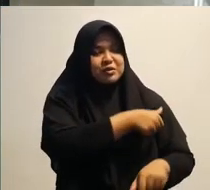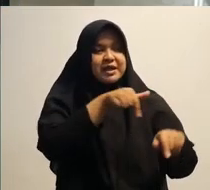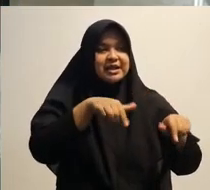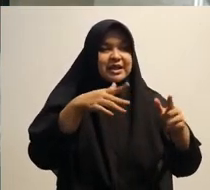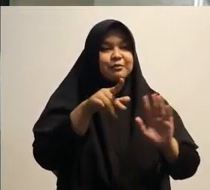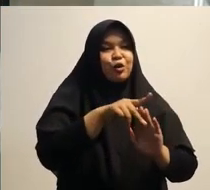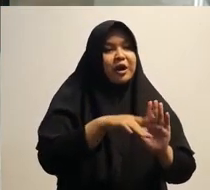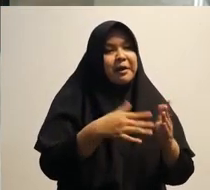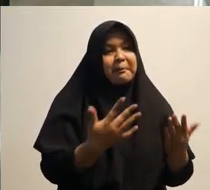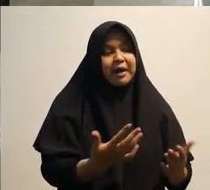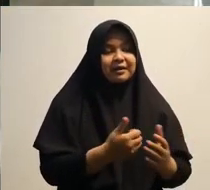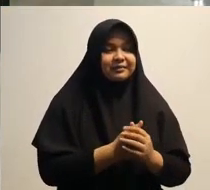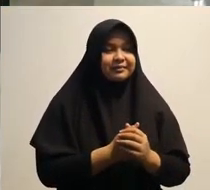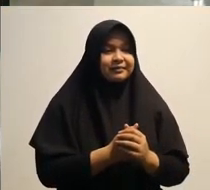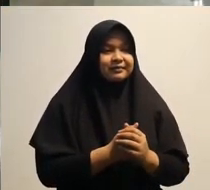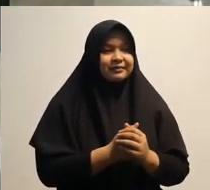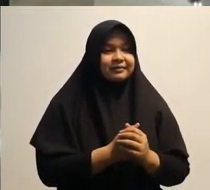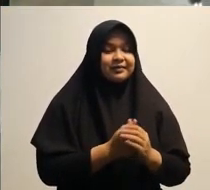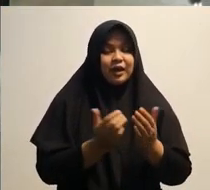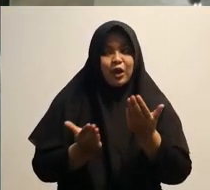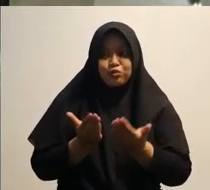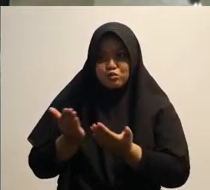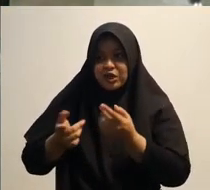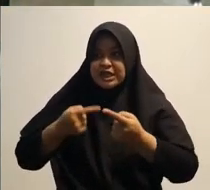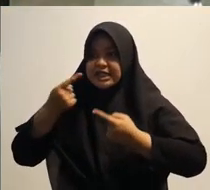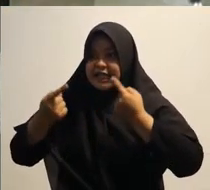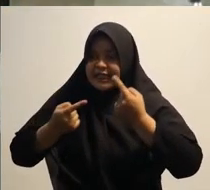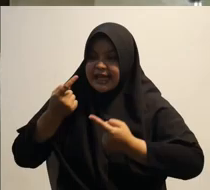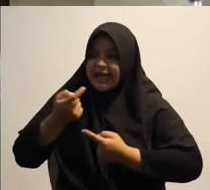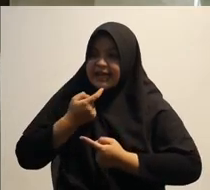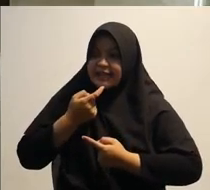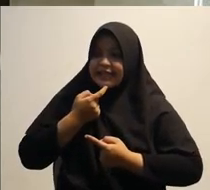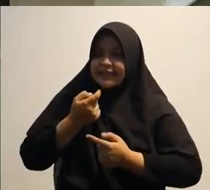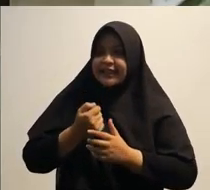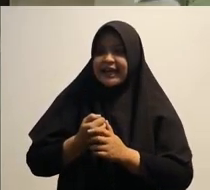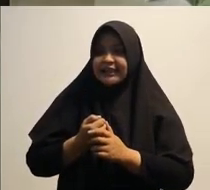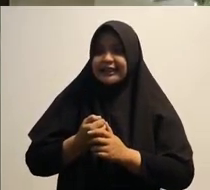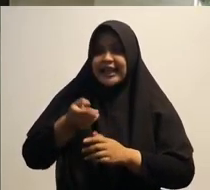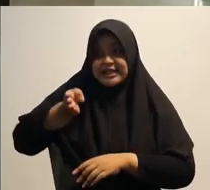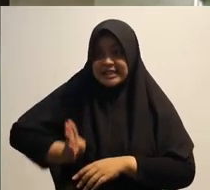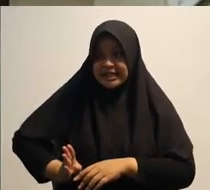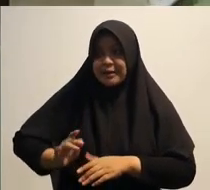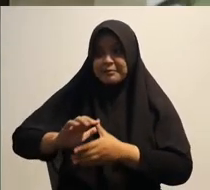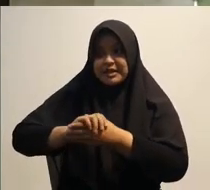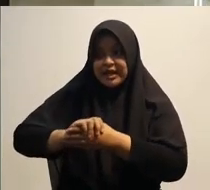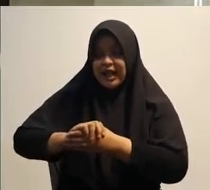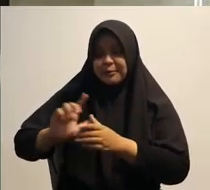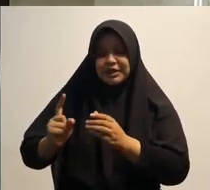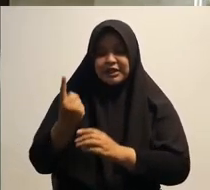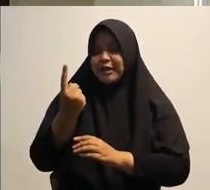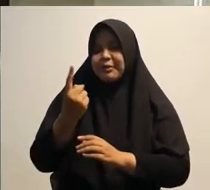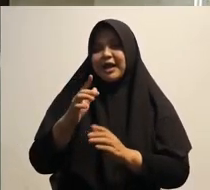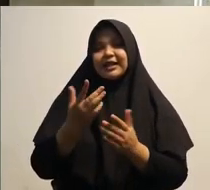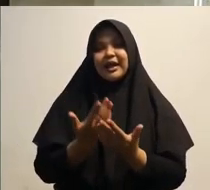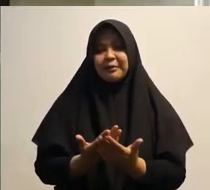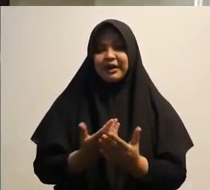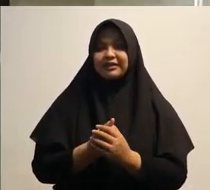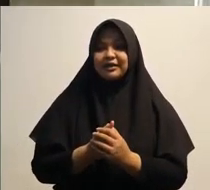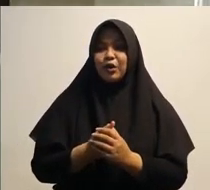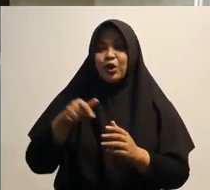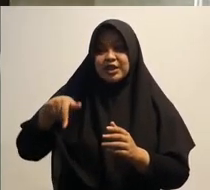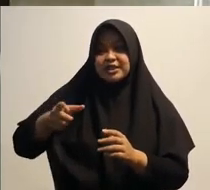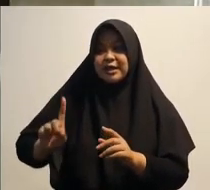Bu? Oh iya. Mungkin cerita tentang awal kenal dengan Sigap dulu ya. Pertama kali